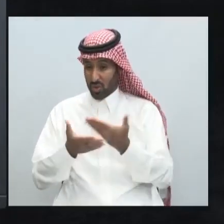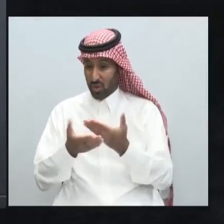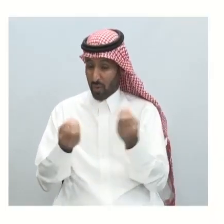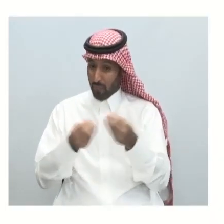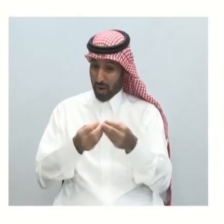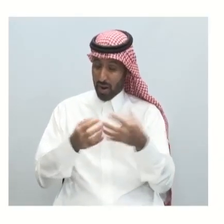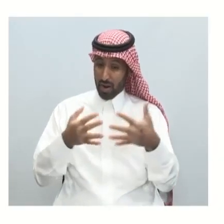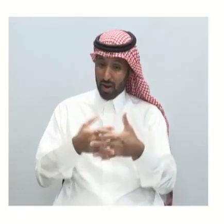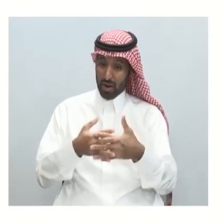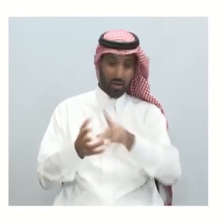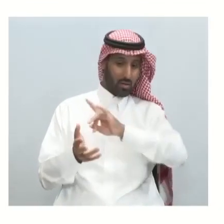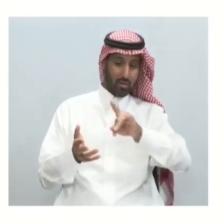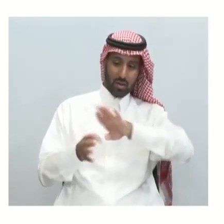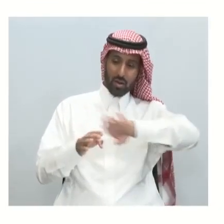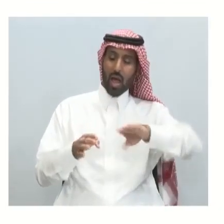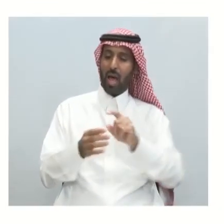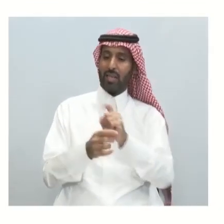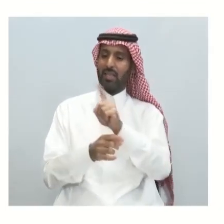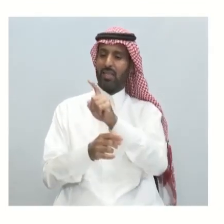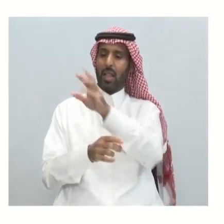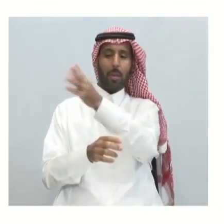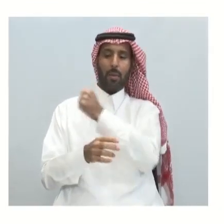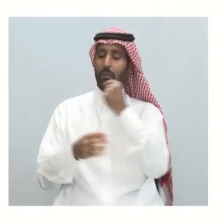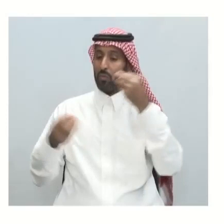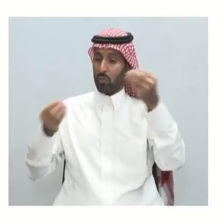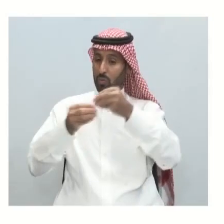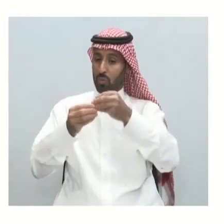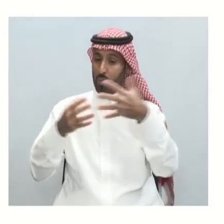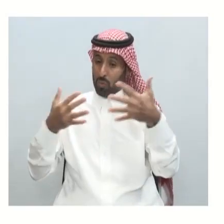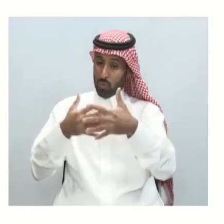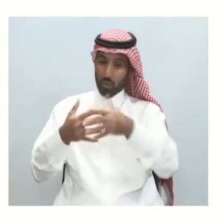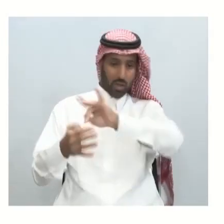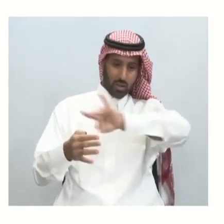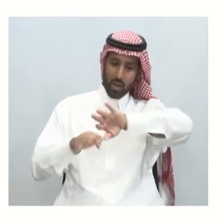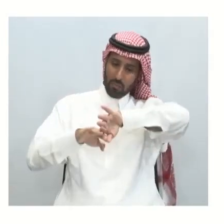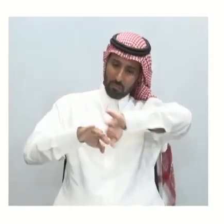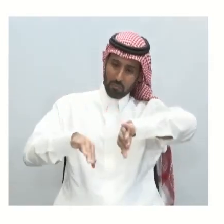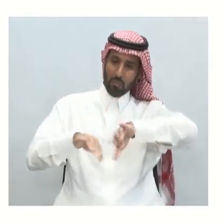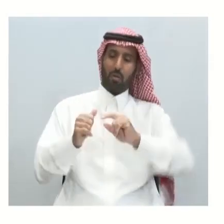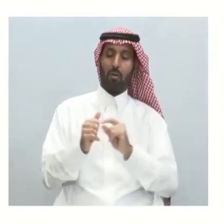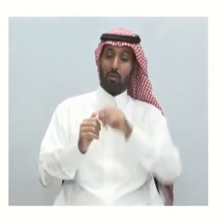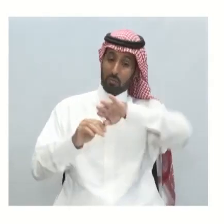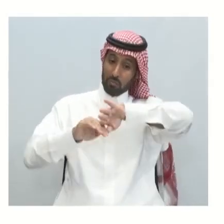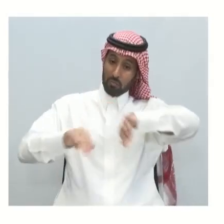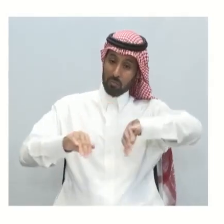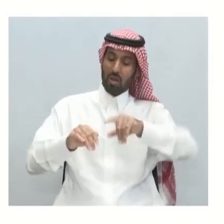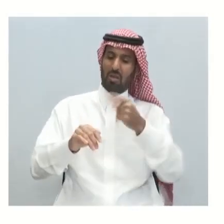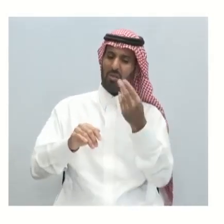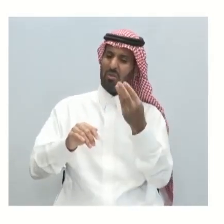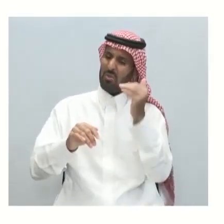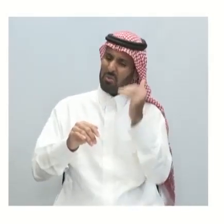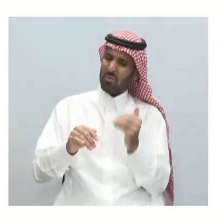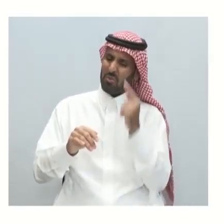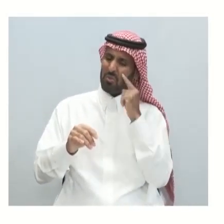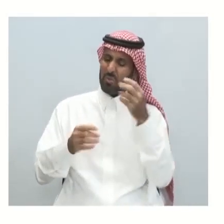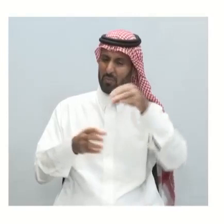المركبات لا تتفاعل اذا لم يتم تعيين قيم الكهروسالبيه للغازات النبيله انها تشكل عدد قليل جدا